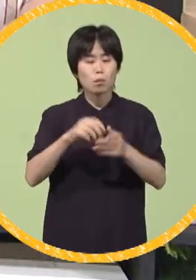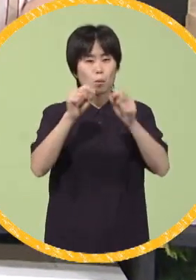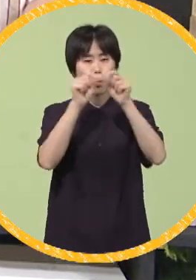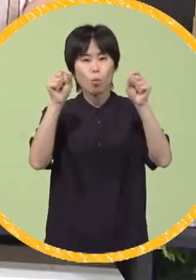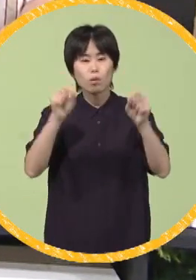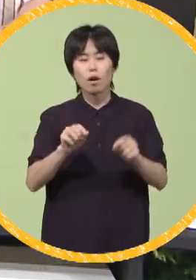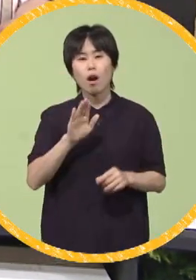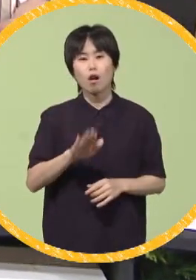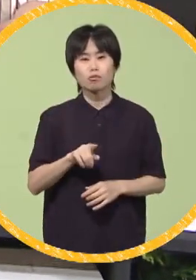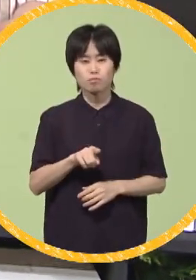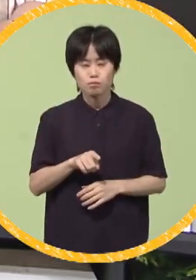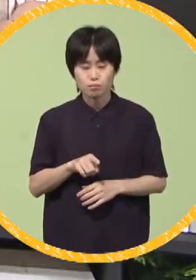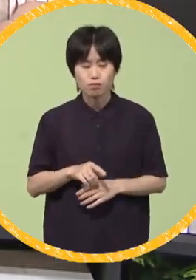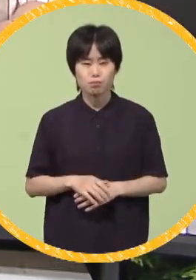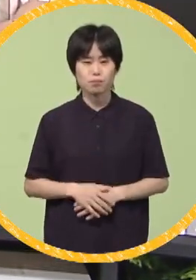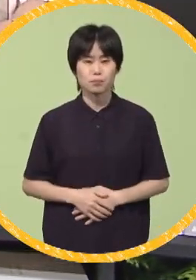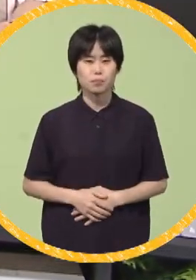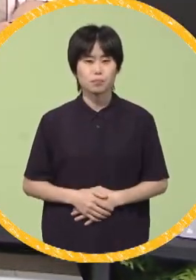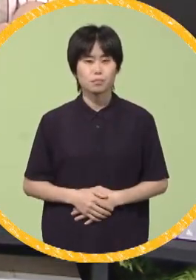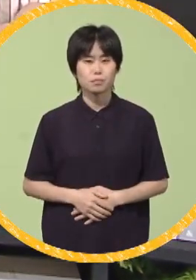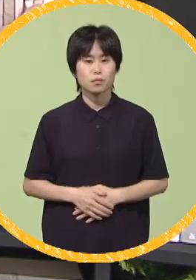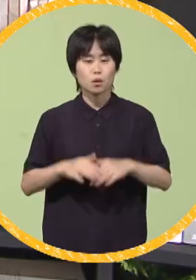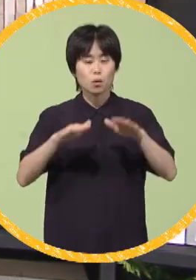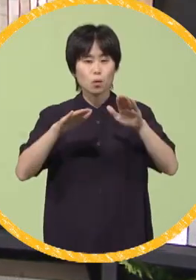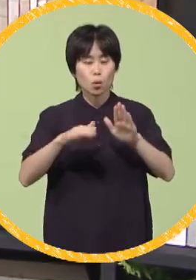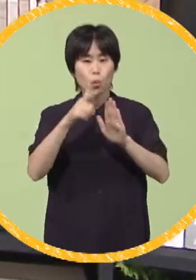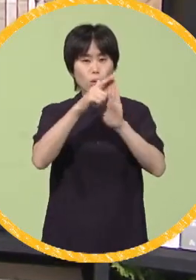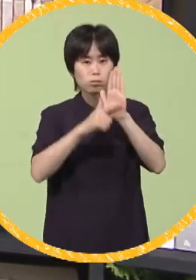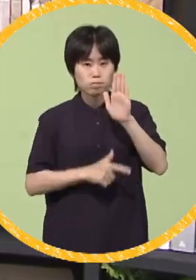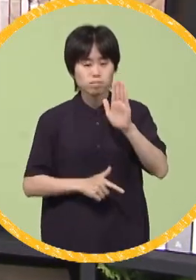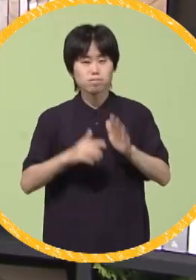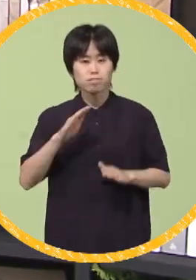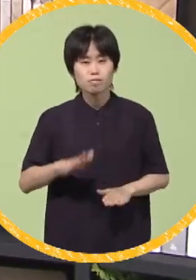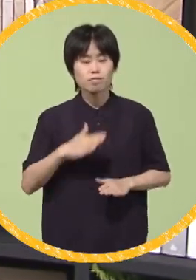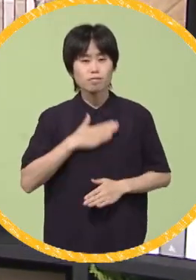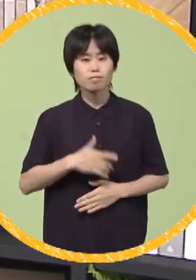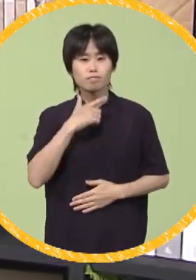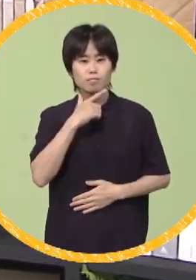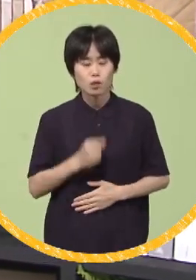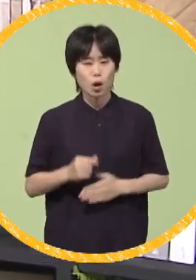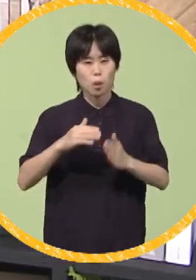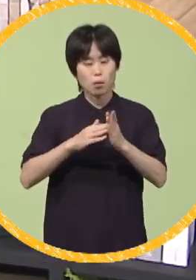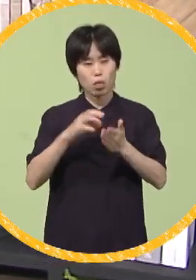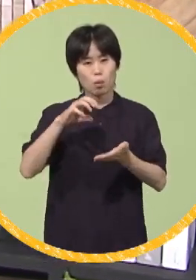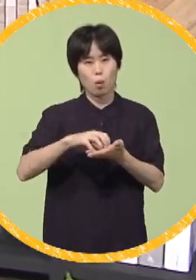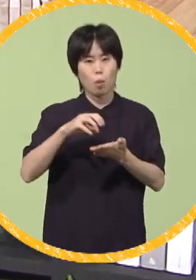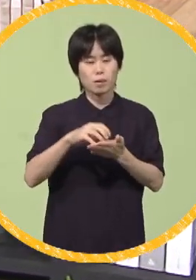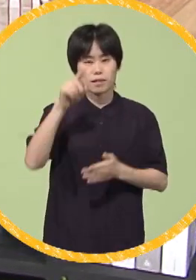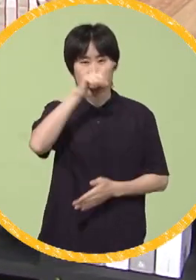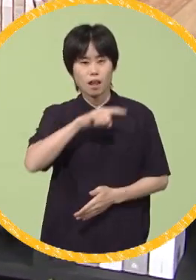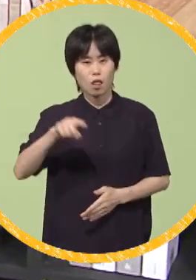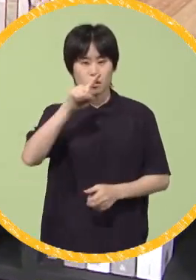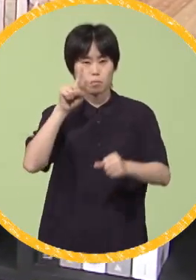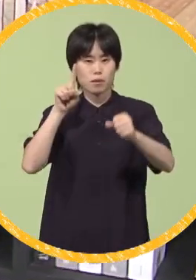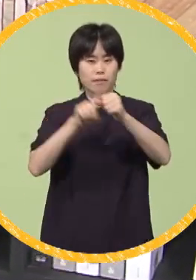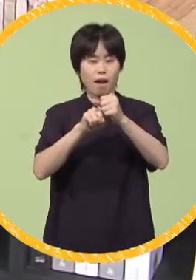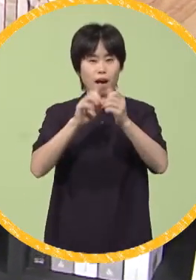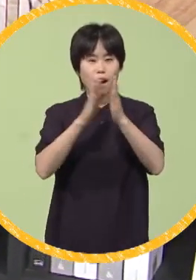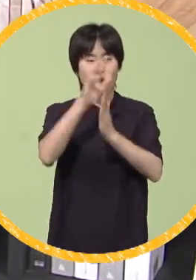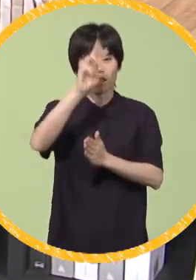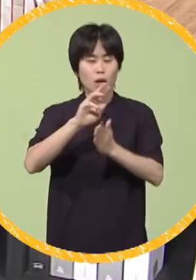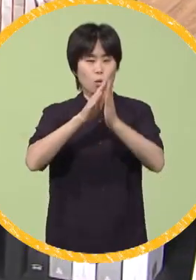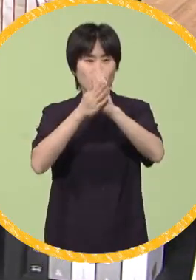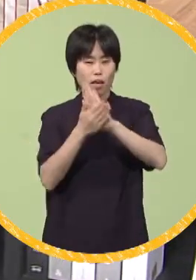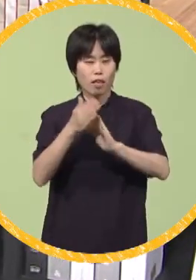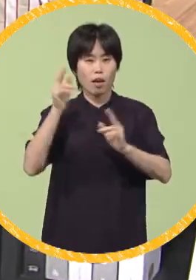題があるからなんですね。はい、そこで今週はですね、うん、この機会に知っておきたい、はい、プラスチックゴミゼロに向けた神奈川県や企業の